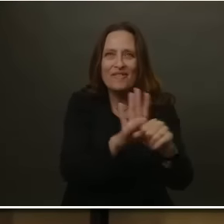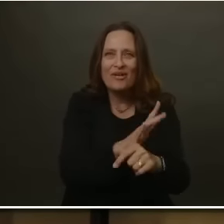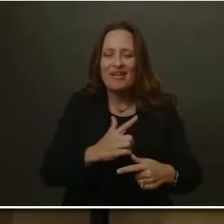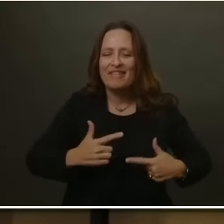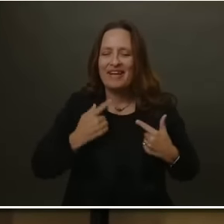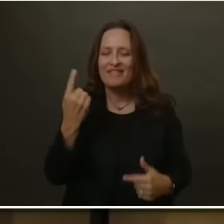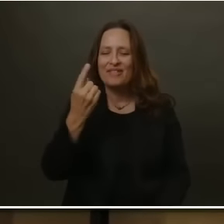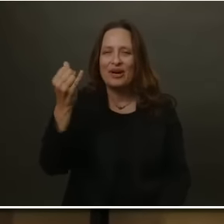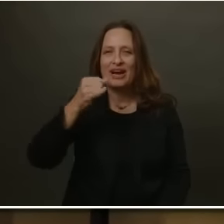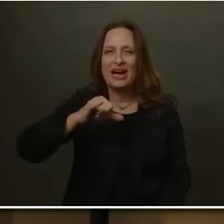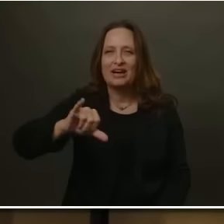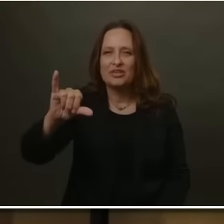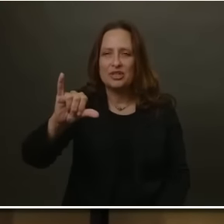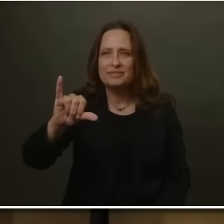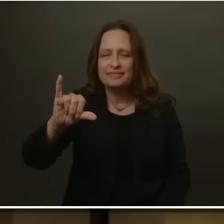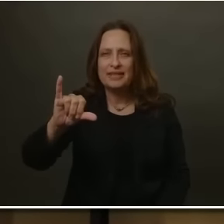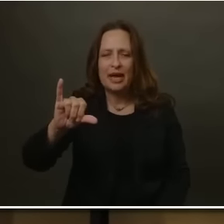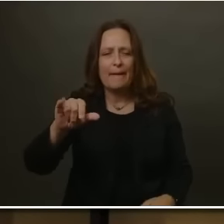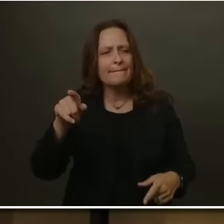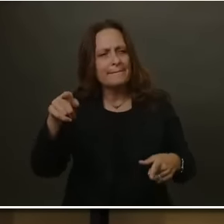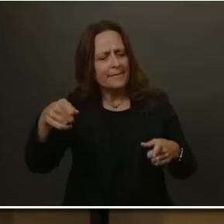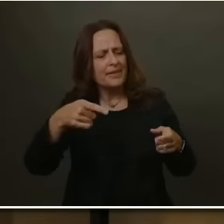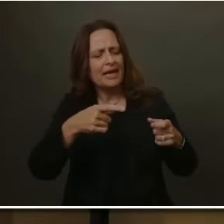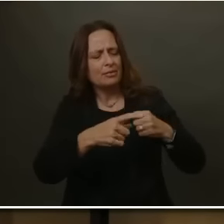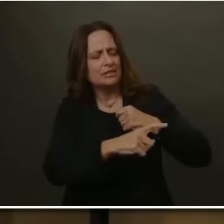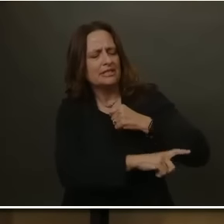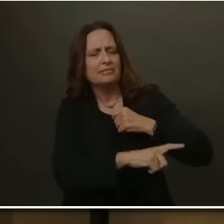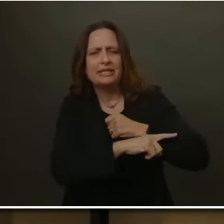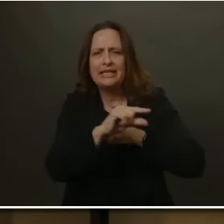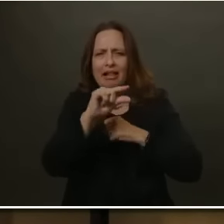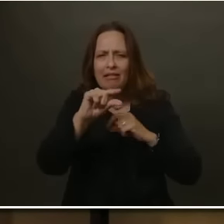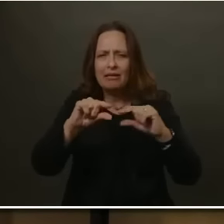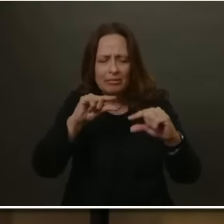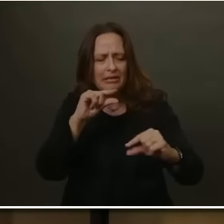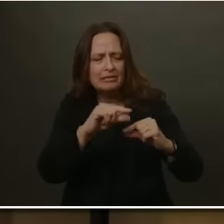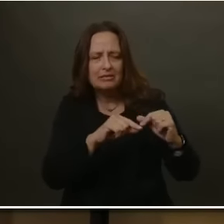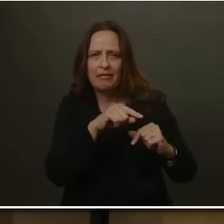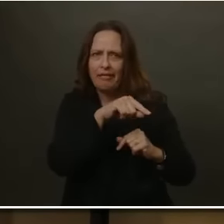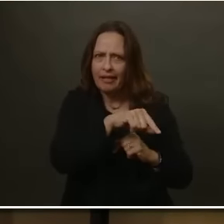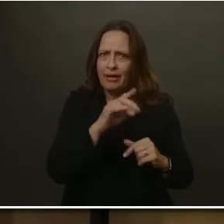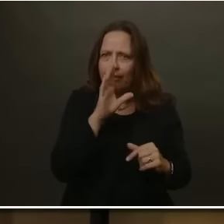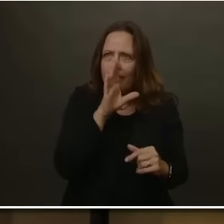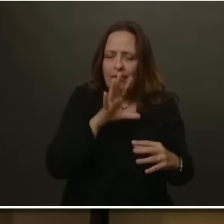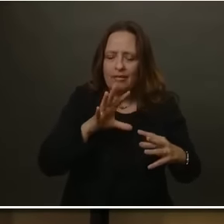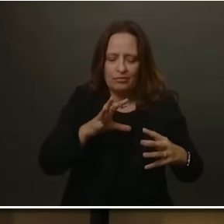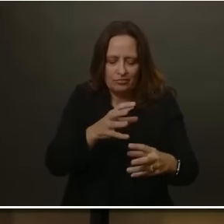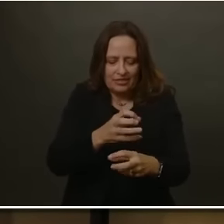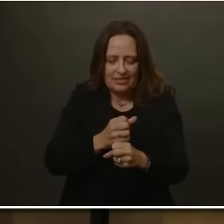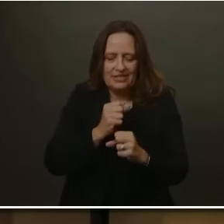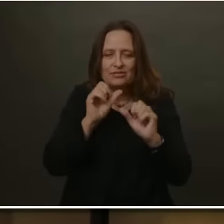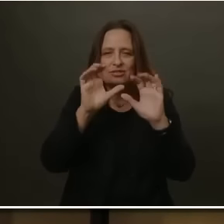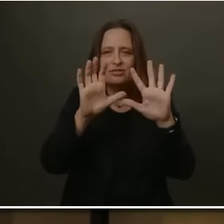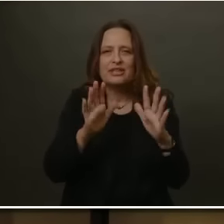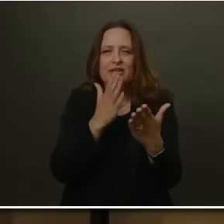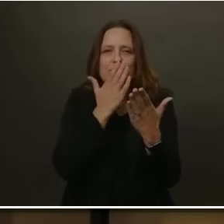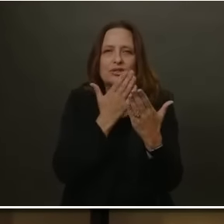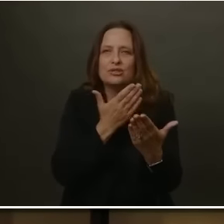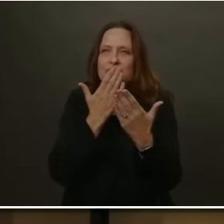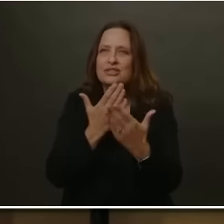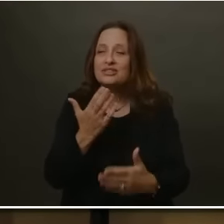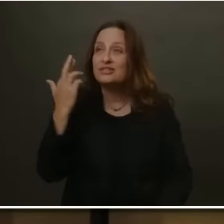uri yengaku, nui ue naipaha uri ribiji baiku, hini nana uri